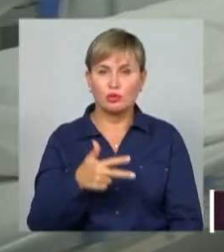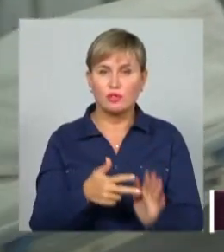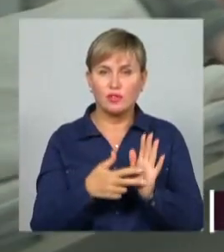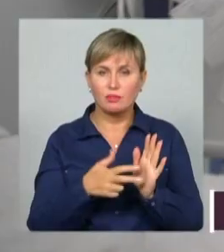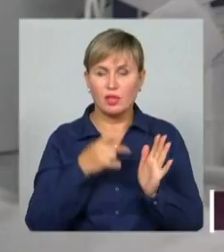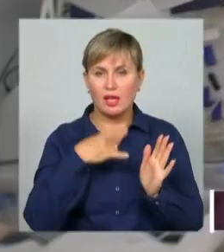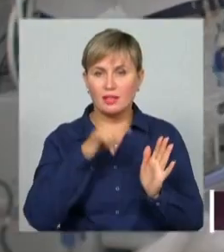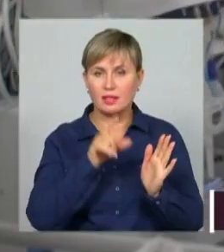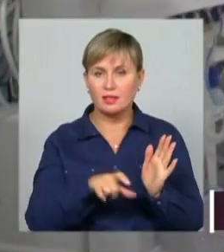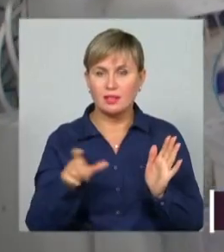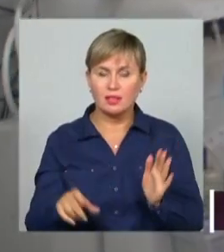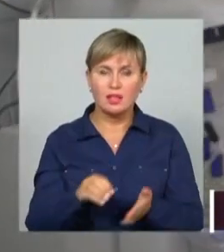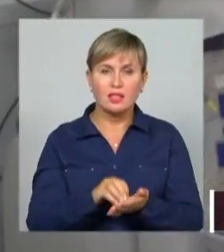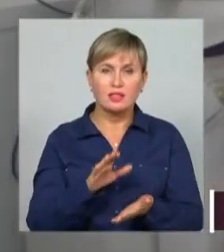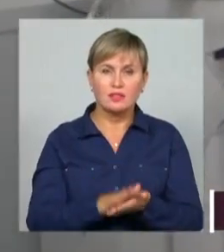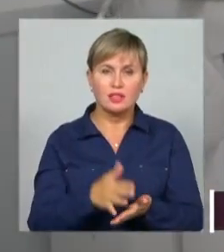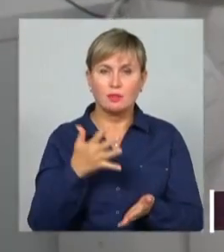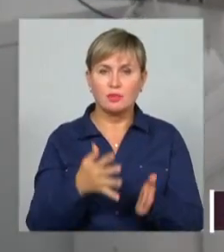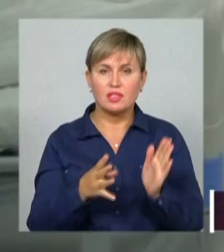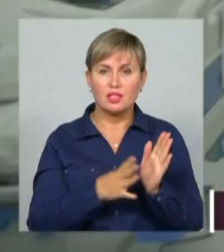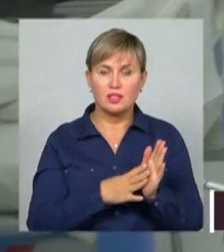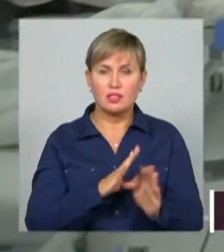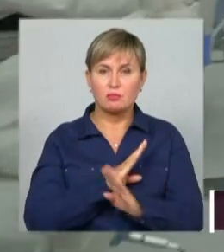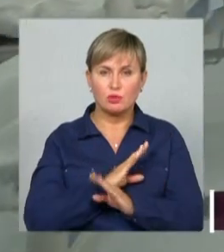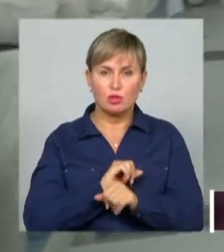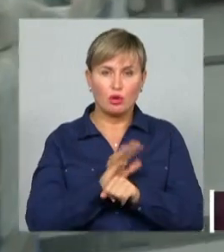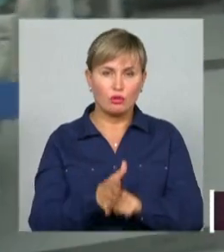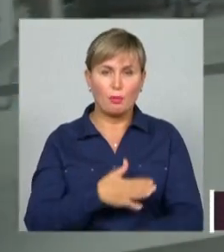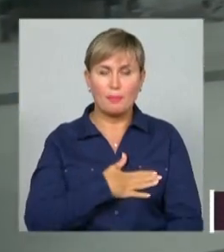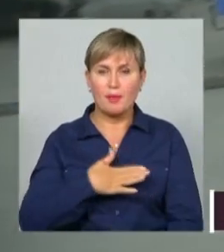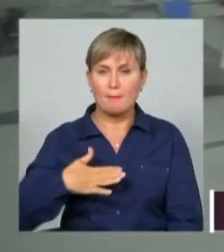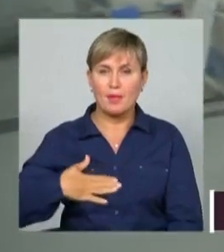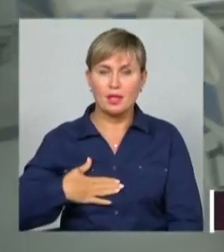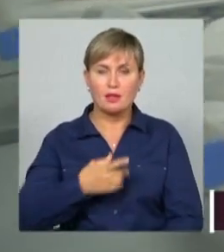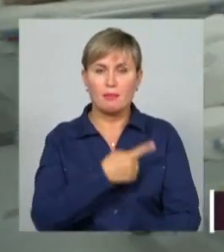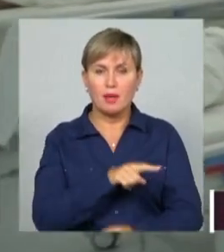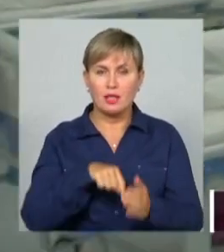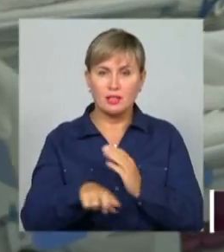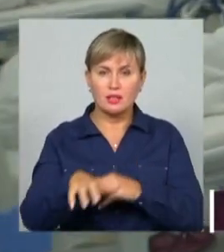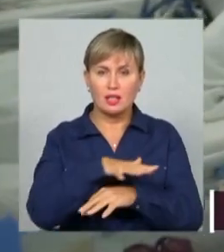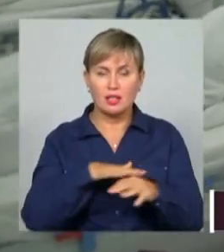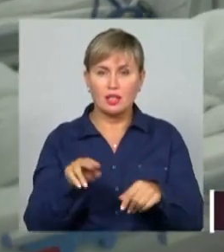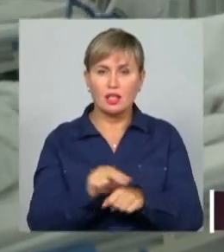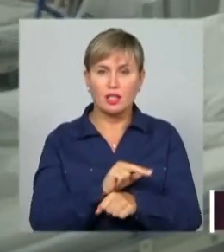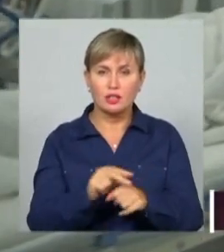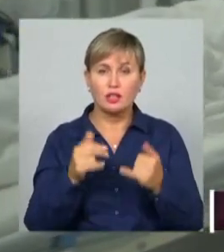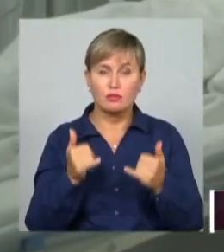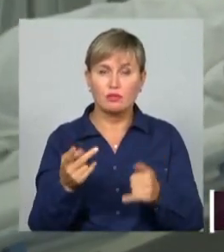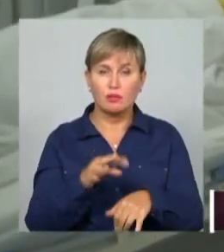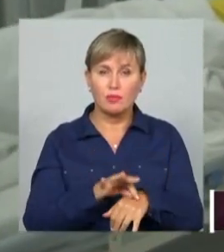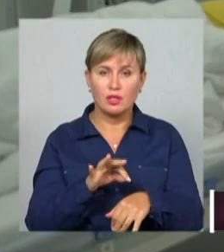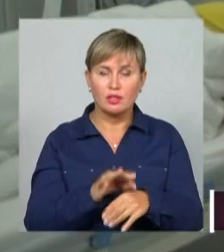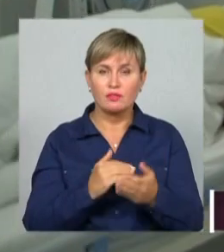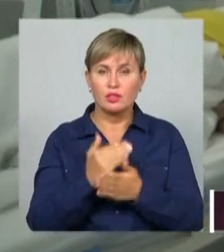3800 казахстанцев. Зафиксировано 59 смертей от ковида и пневмонии. В стационарах страны на сегодня лечатся от обеих болезней